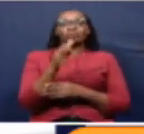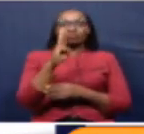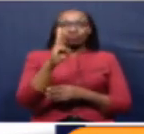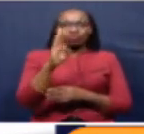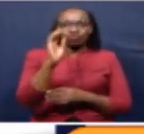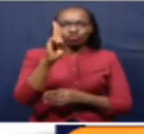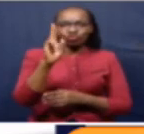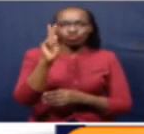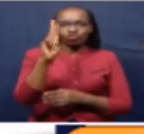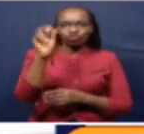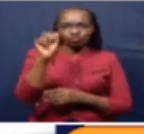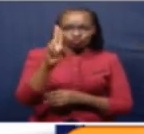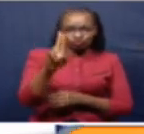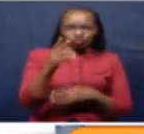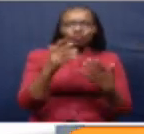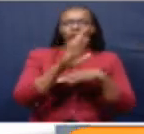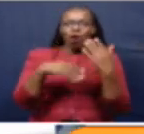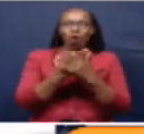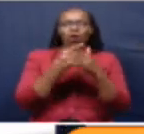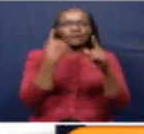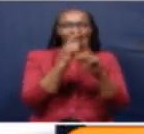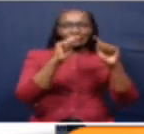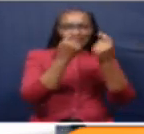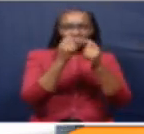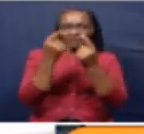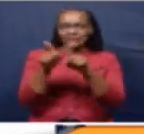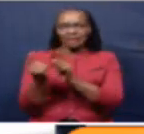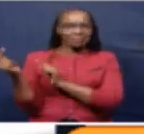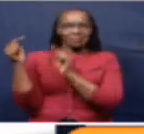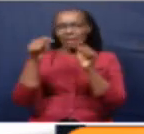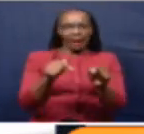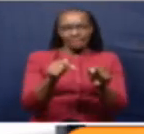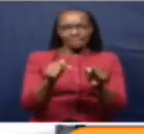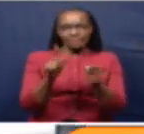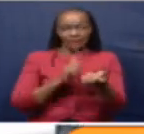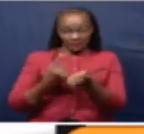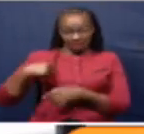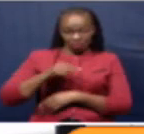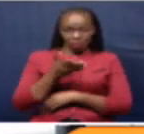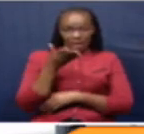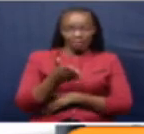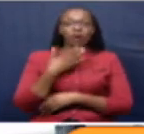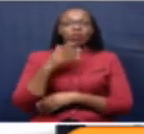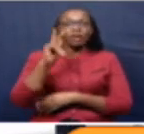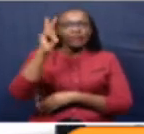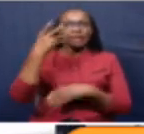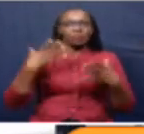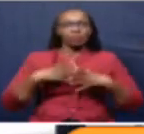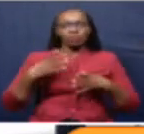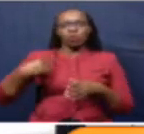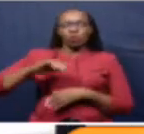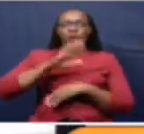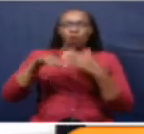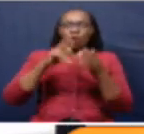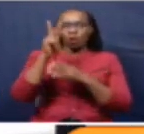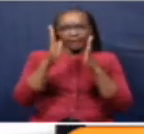wote Waluya wote wako hapa, hata makabila zote za Kenya tuko hapa. Yani mradi tukoma tuko hapa, tunataka wa Kenya hapa, tuko kama wa Kenya.